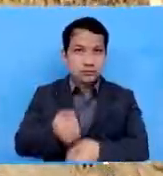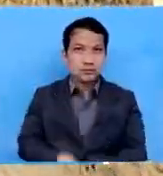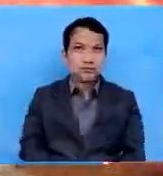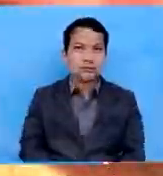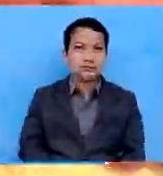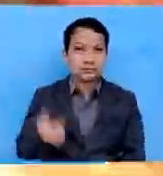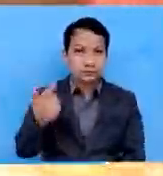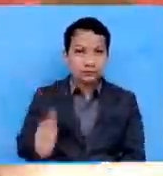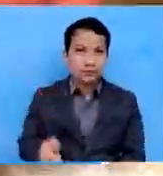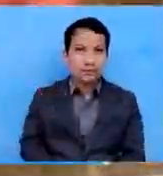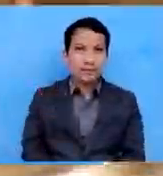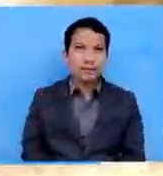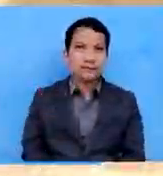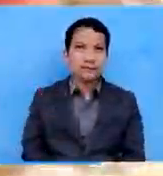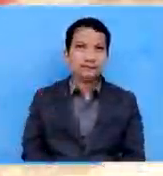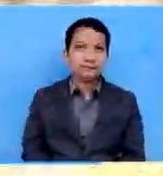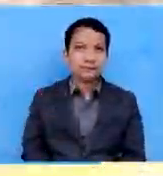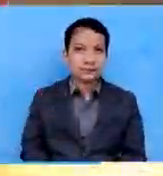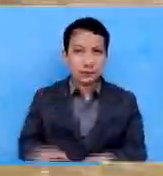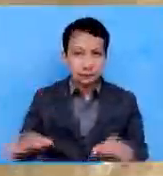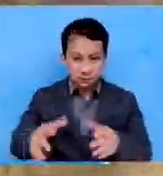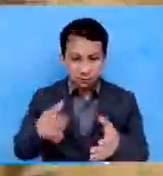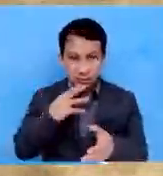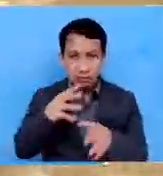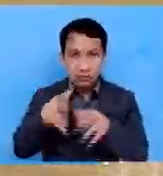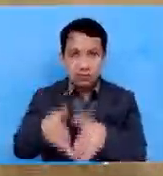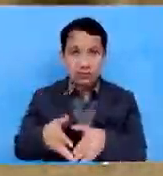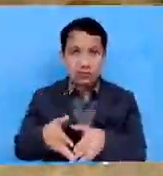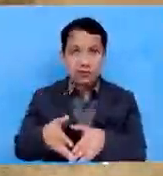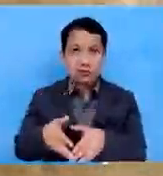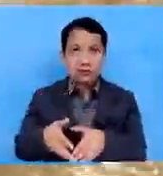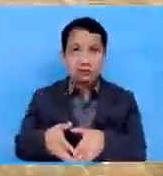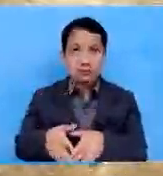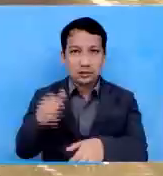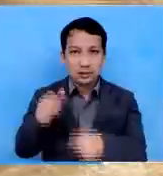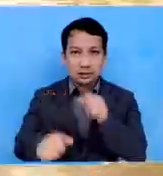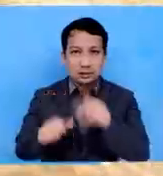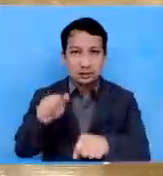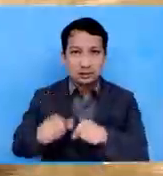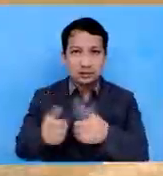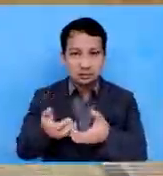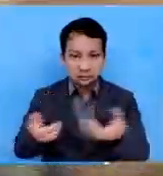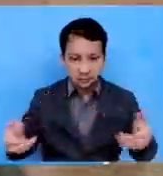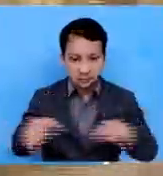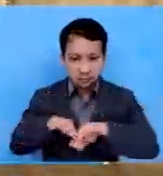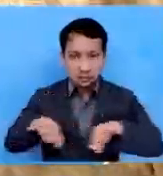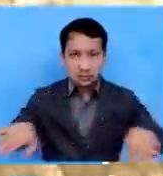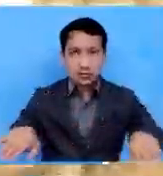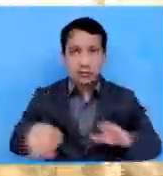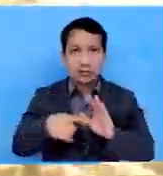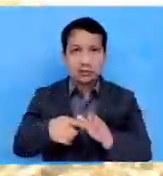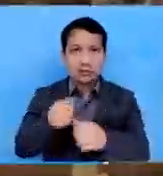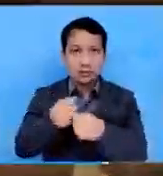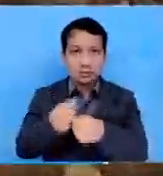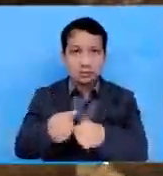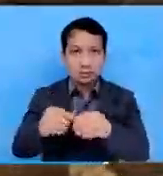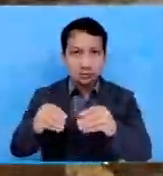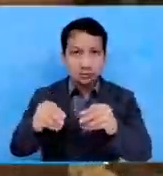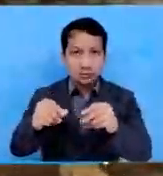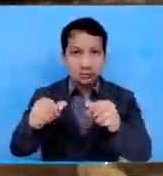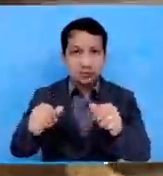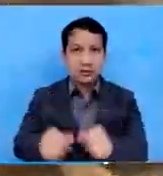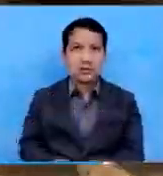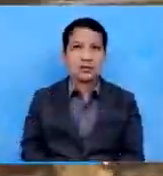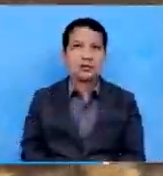Pagkatapos niyan, ay ibababad ito sa tubig at tila ilalabahan para mahiwalay ang lupa sa buhangin at gawing pino.